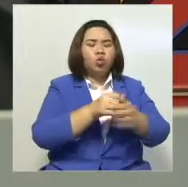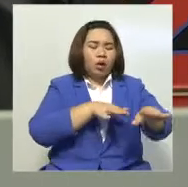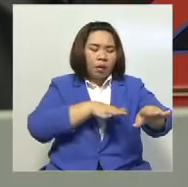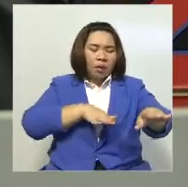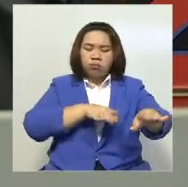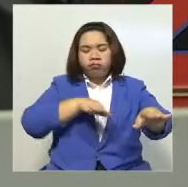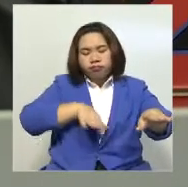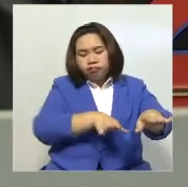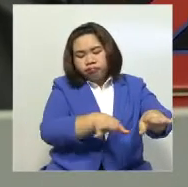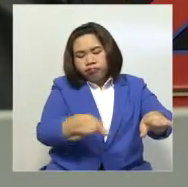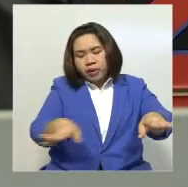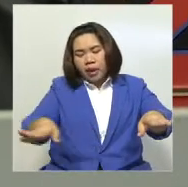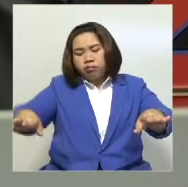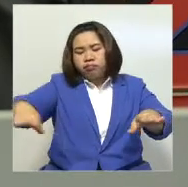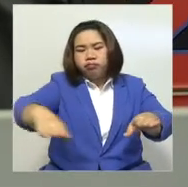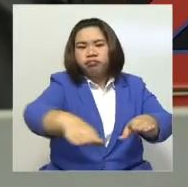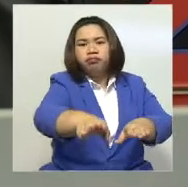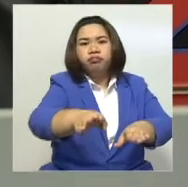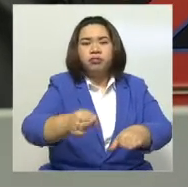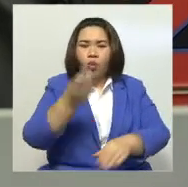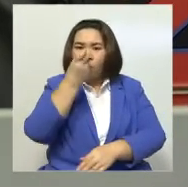ทุกจุดเนี่ยไปดูแบบนี้ได้ไหม